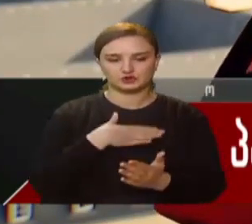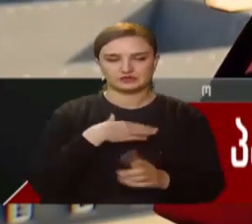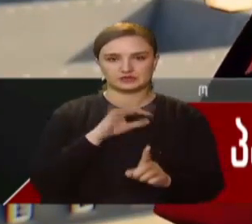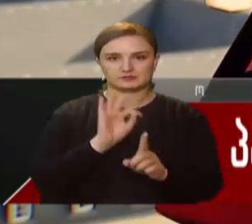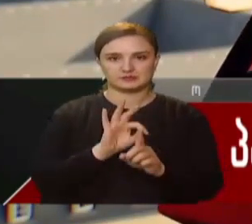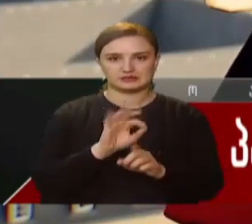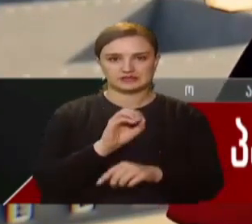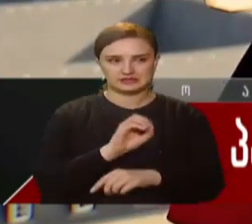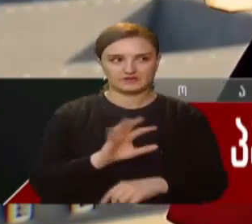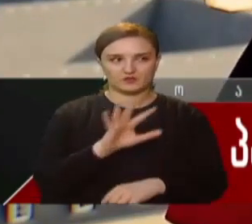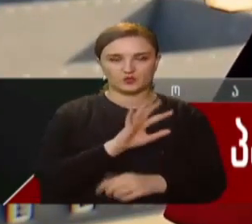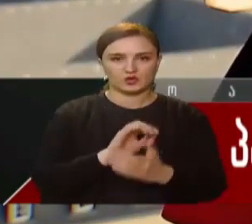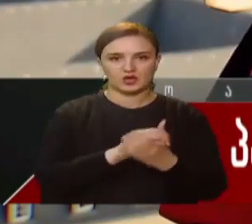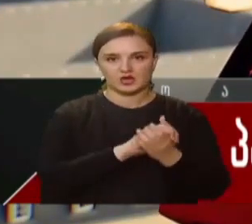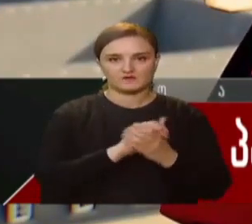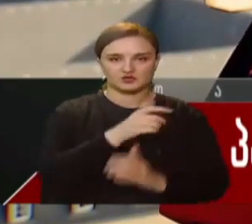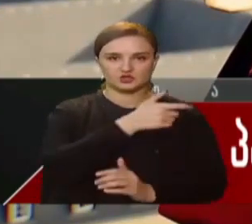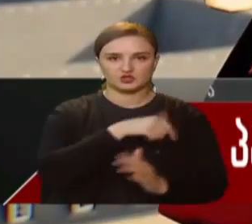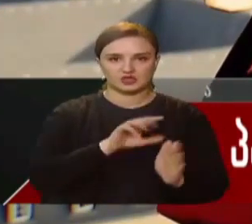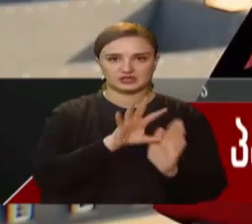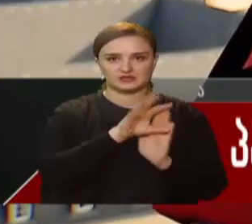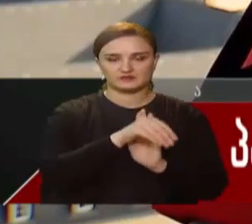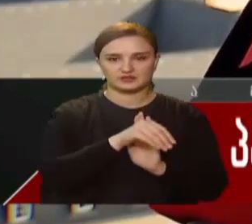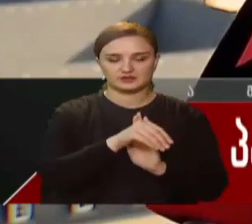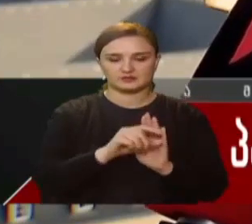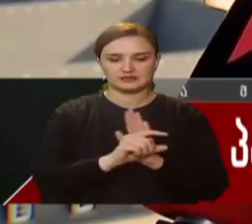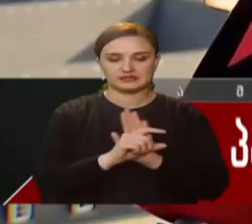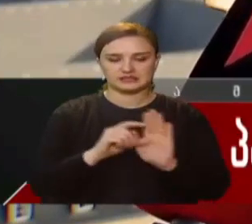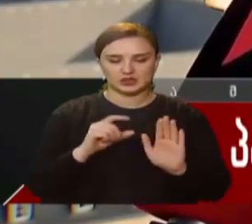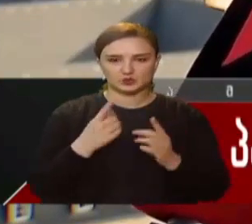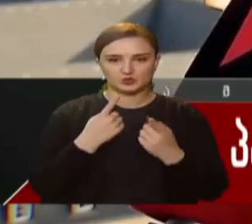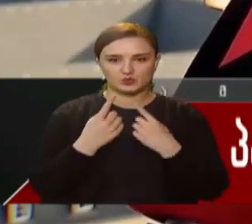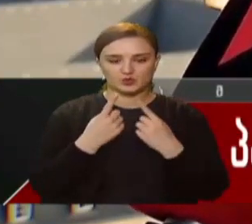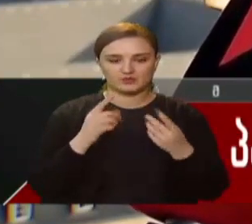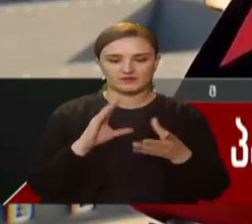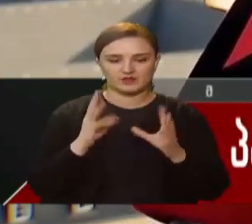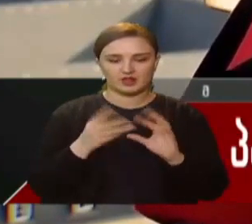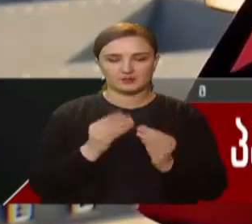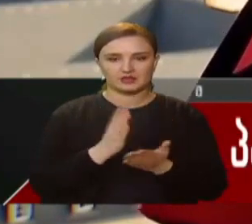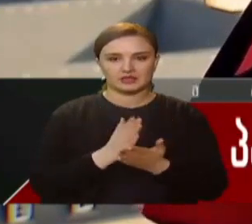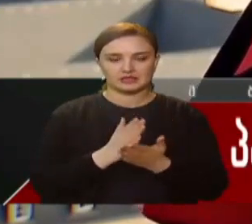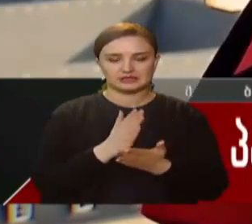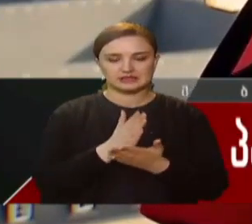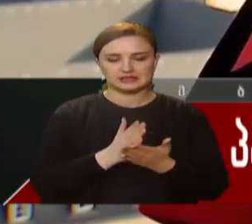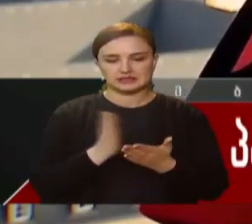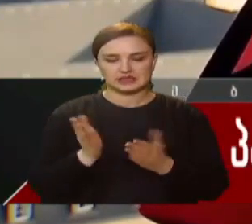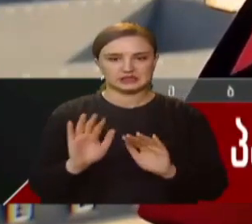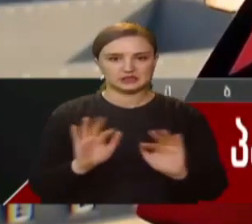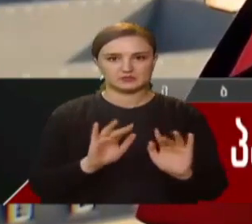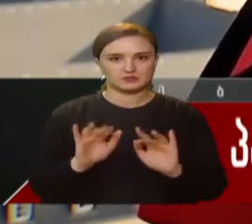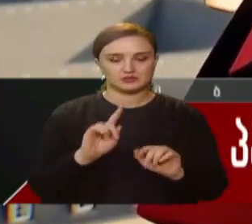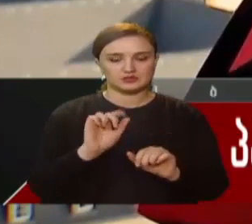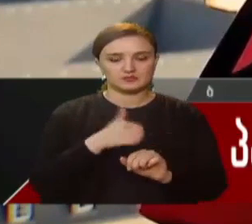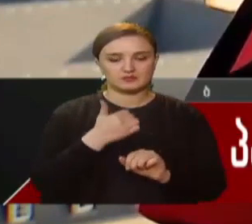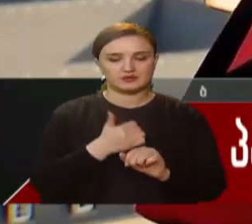მიზანს ევროკავშირში გაწევრიანებას. სტატუსი, მოლაპარაკე, ეს ყველაფერი არის ნაწილი პროცესისა. მთავარი